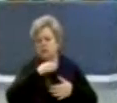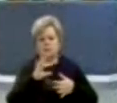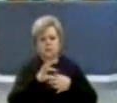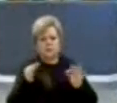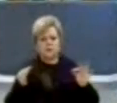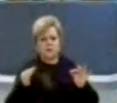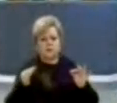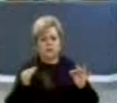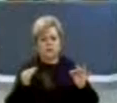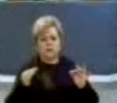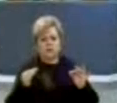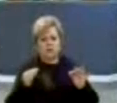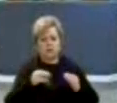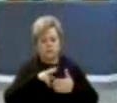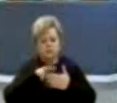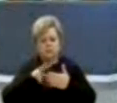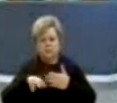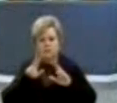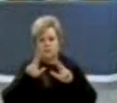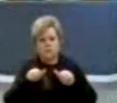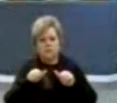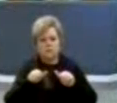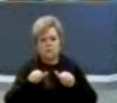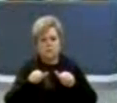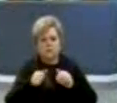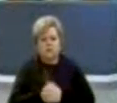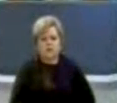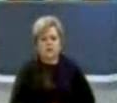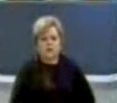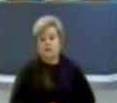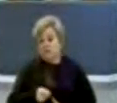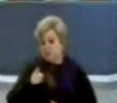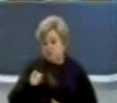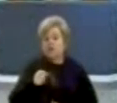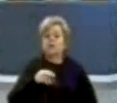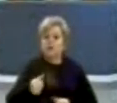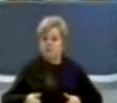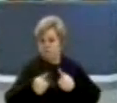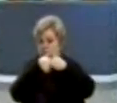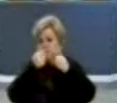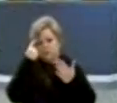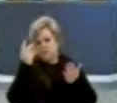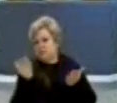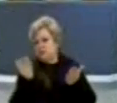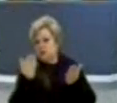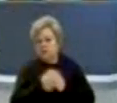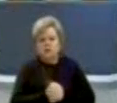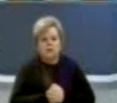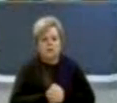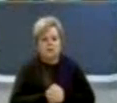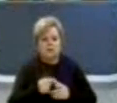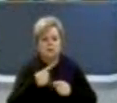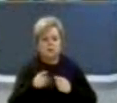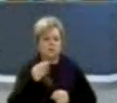Apo jo, përveç asaj që e kemi mund ta lexojmë në një prej versioneve, nëse ajo është versioni final ose jo, nuk e di, dhe prej asaj që